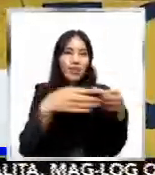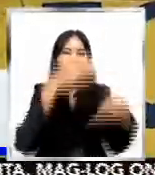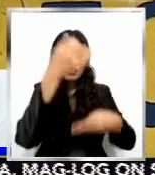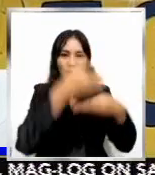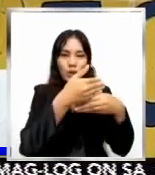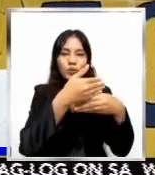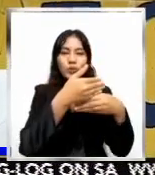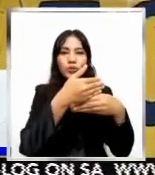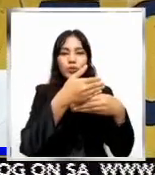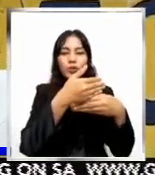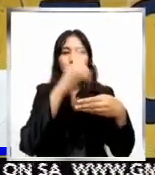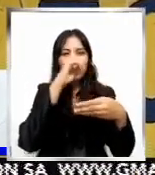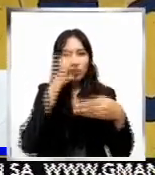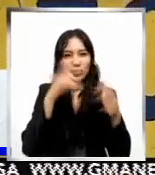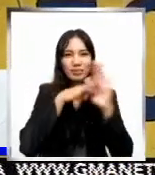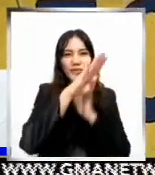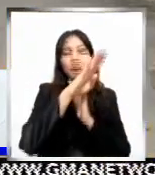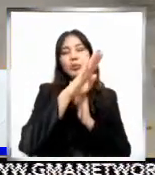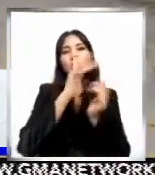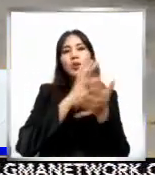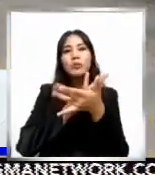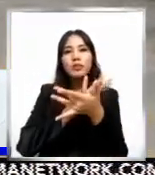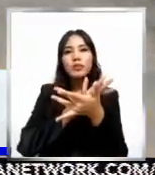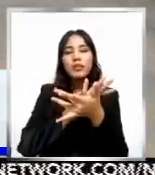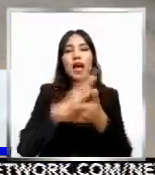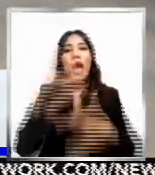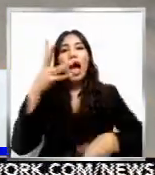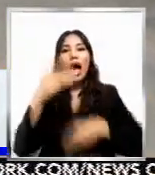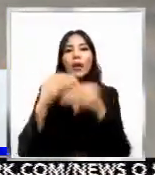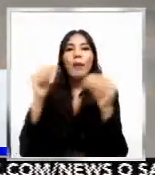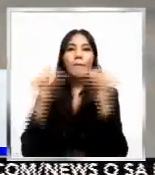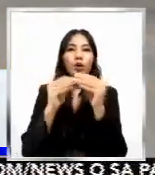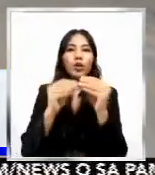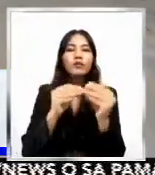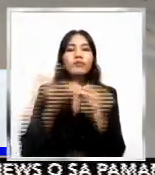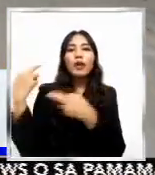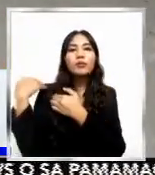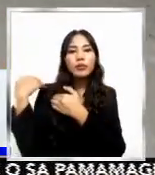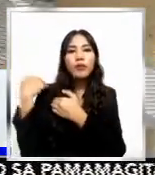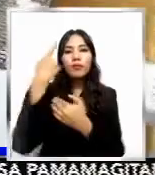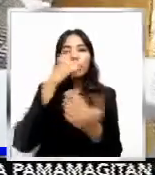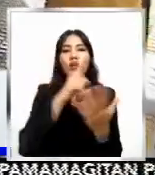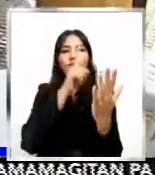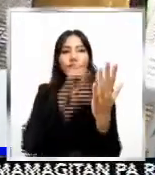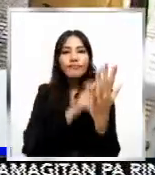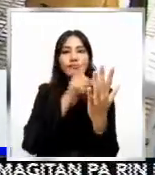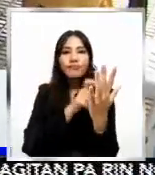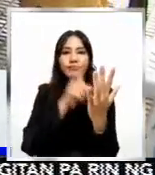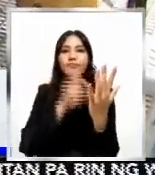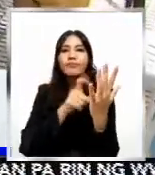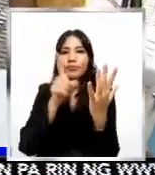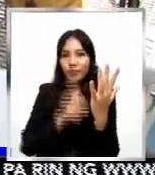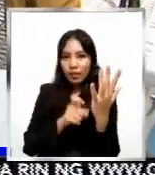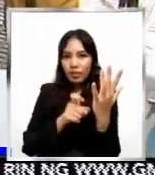Health Office ng 100 contact tracers. Pinataas na rin daw nila ang testing capacity ng lungsod sa tulong ng